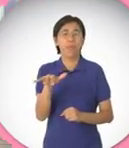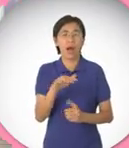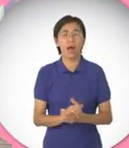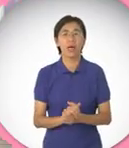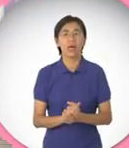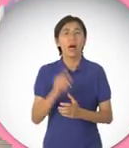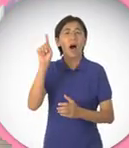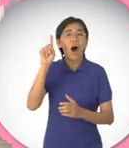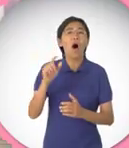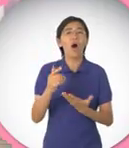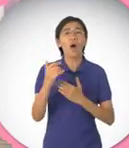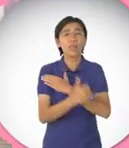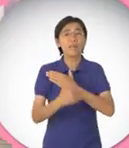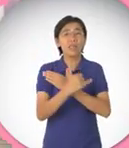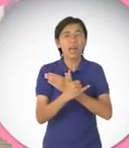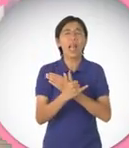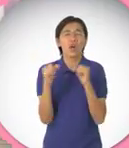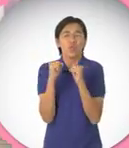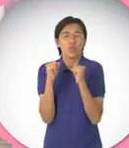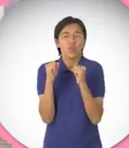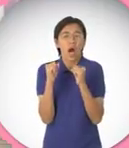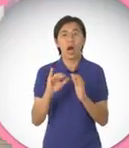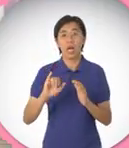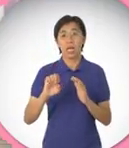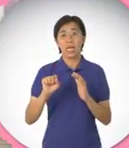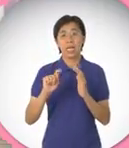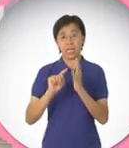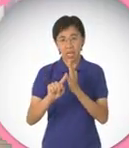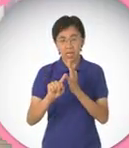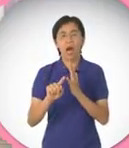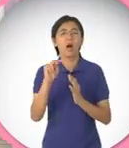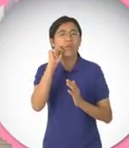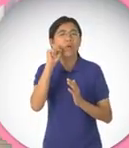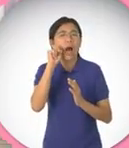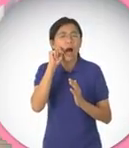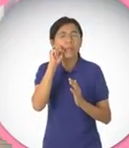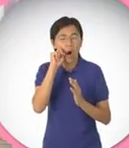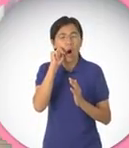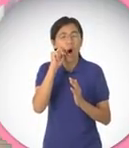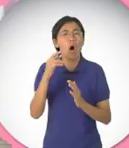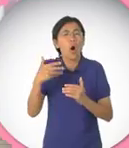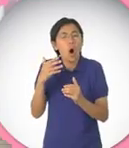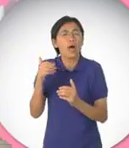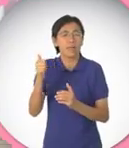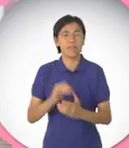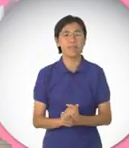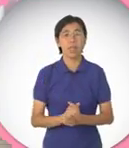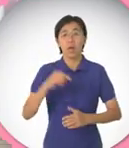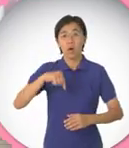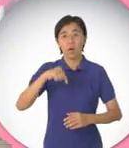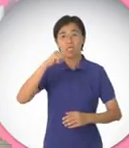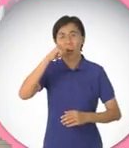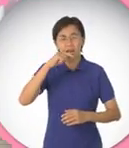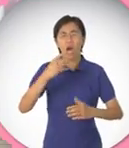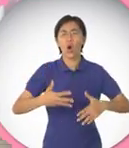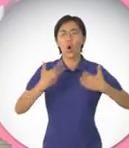ทีนี้เวลาทำขนมปังเนี่ยยีสต์มันต้องการความอุ่นเพื่อจะขึ้นเขาก็ใช้ความอุ่นเนี่ยช่วยเร่งปฏิกิริยาแต่ด้วยความที่บ้านเราในเมืองร้อนก็ใช้